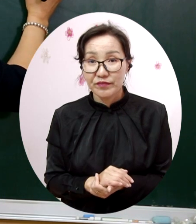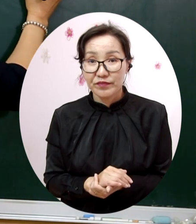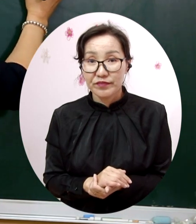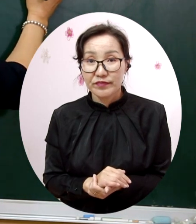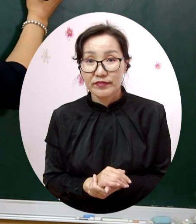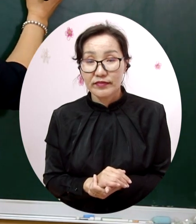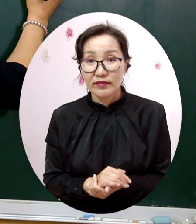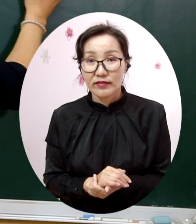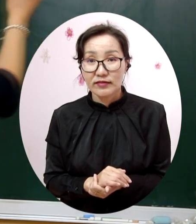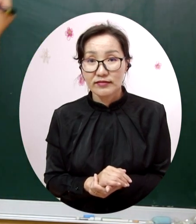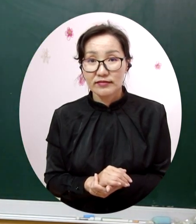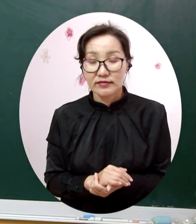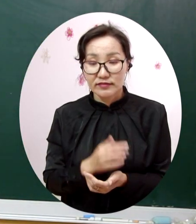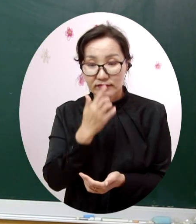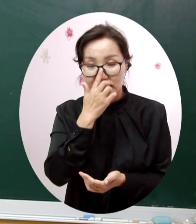За тэгвэл